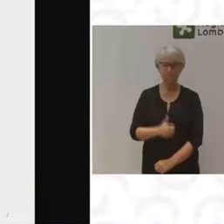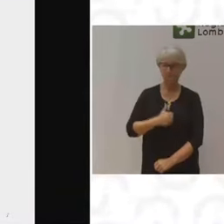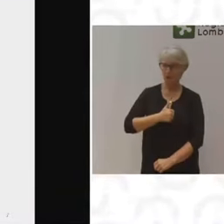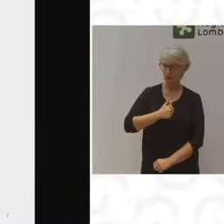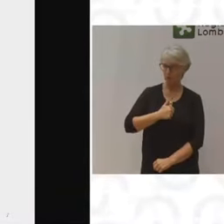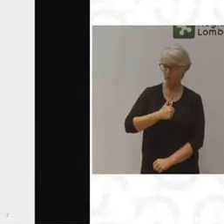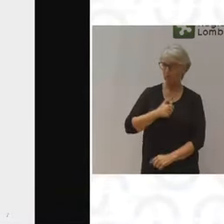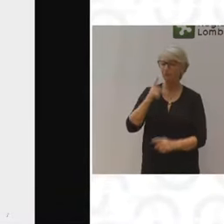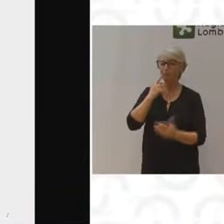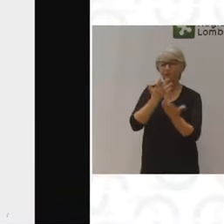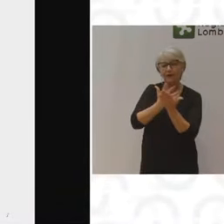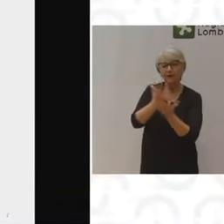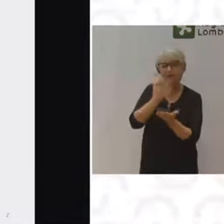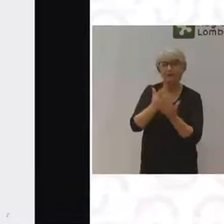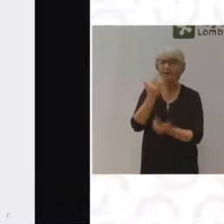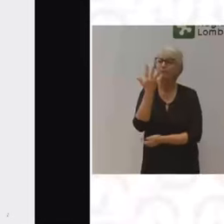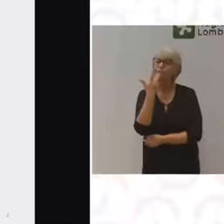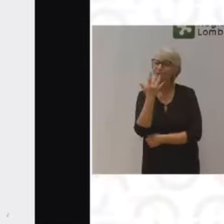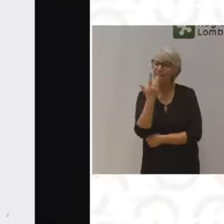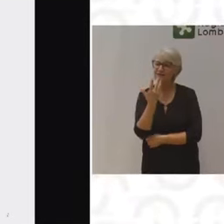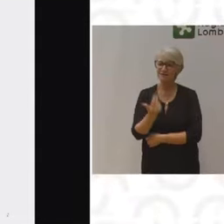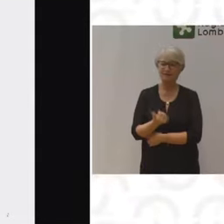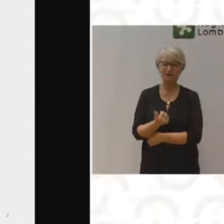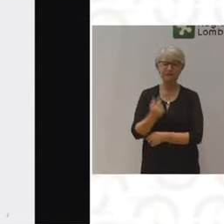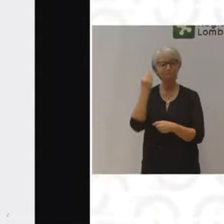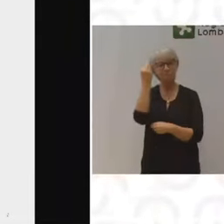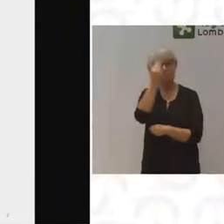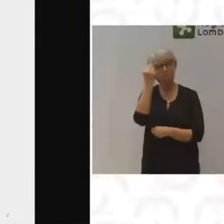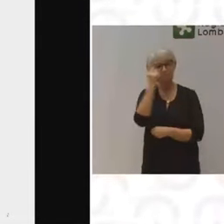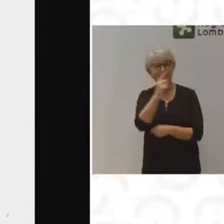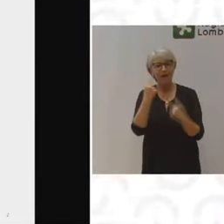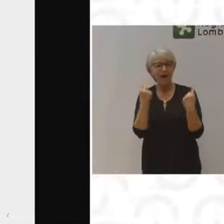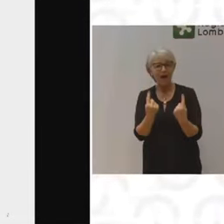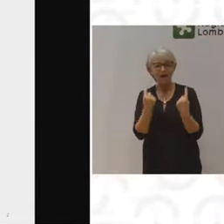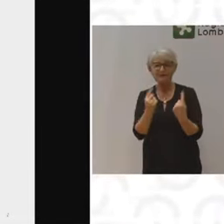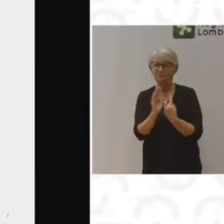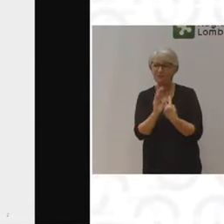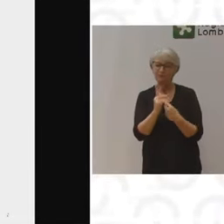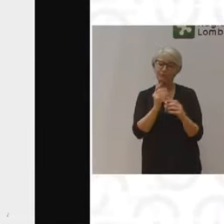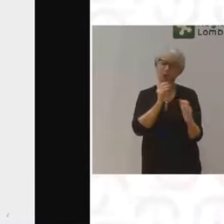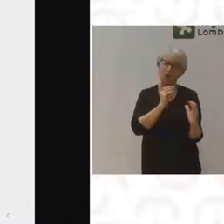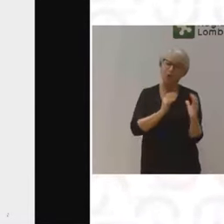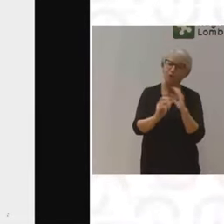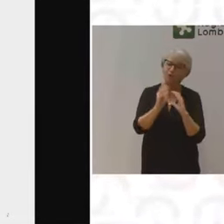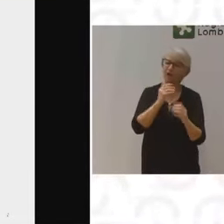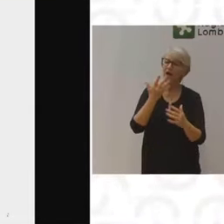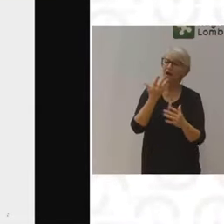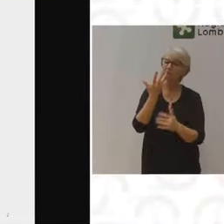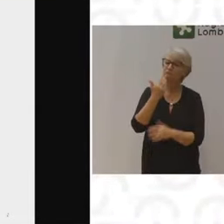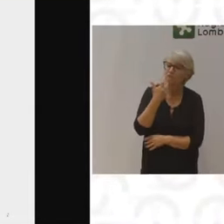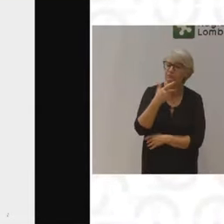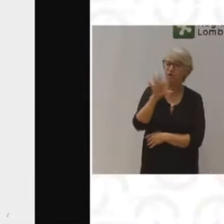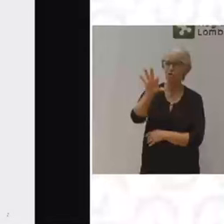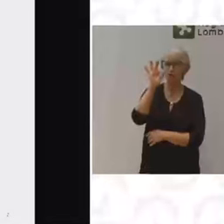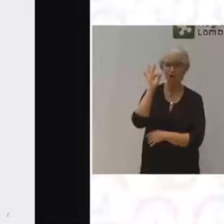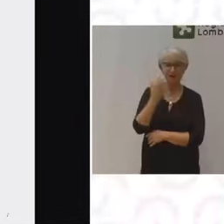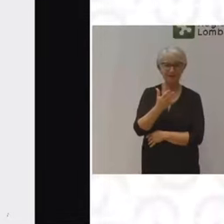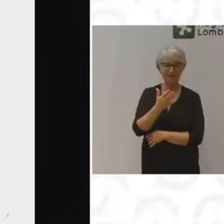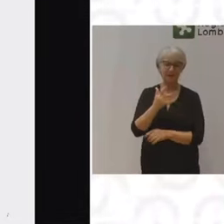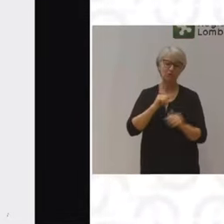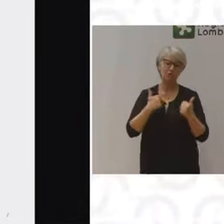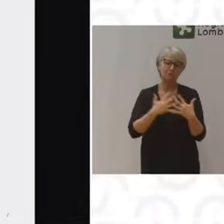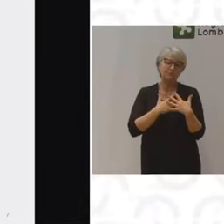Farci raccontare i desideri, le aspettative, aiutarli a comunicare ed esprimere scelte con amore che sappiamo